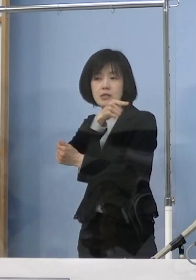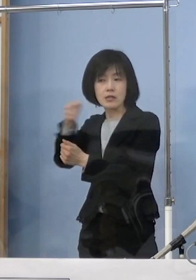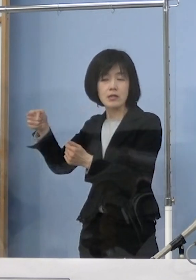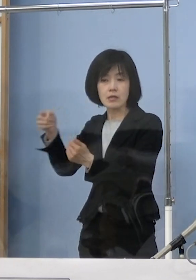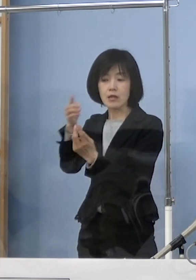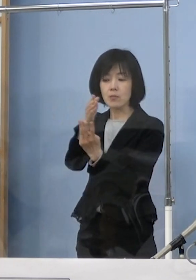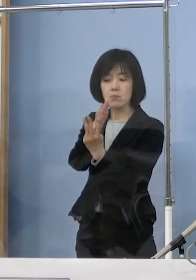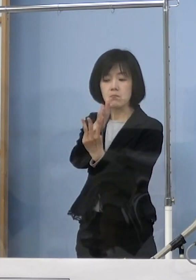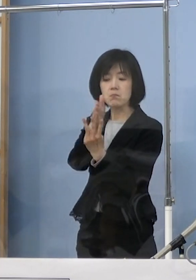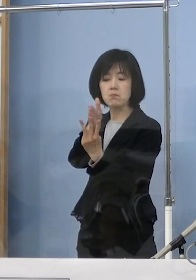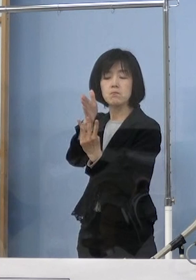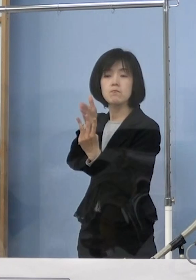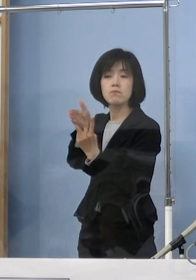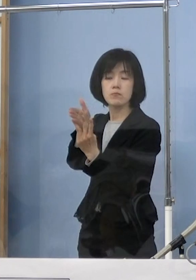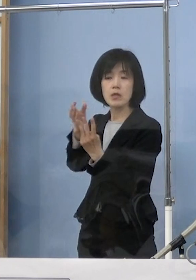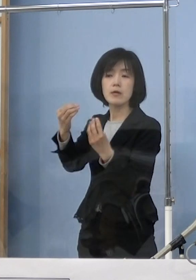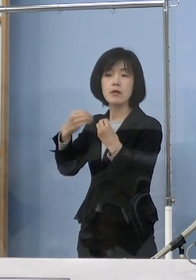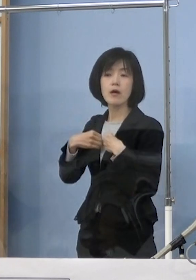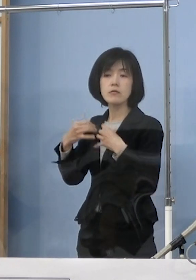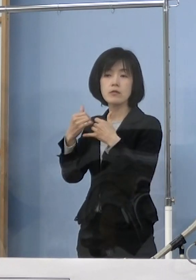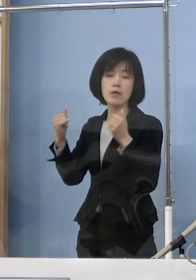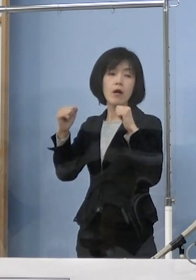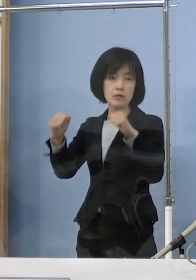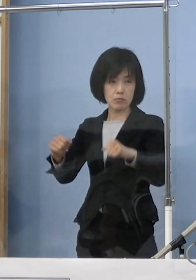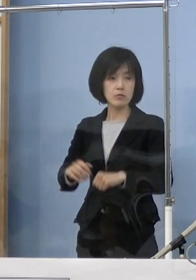リーで分けさせていただきました。